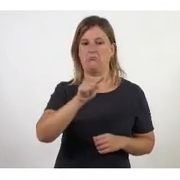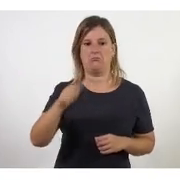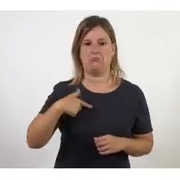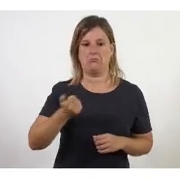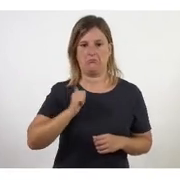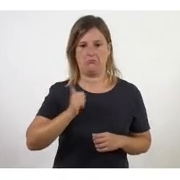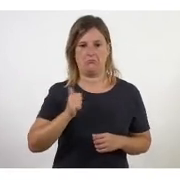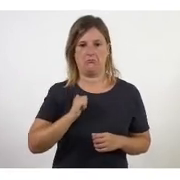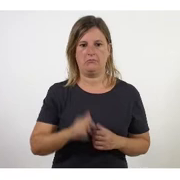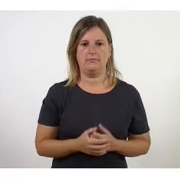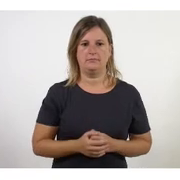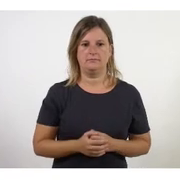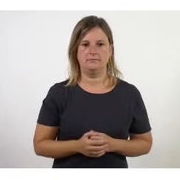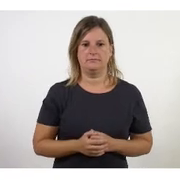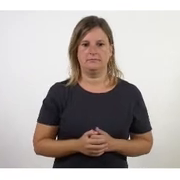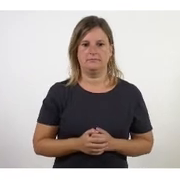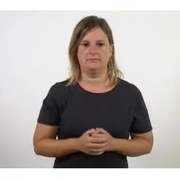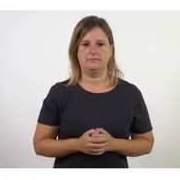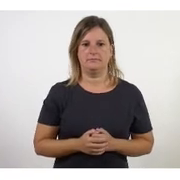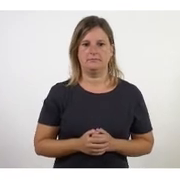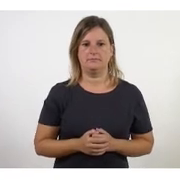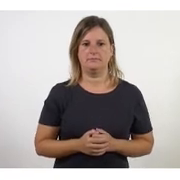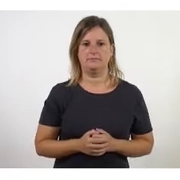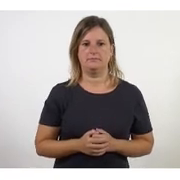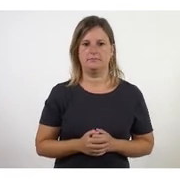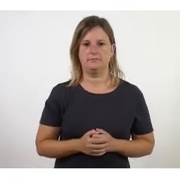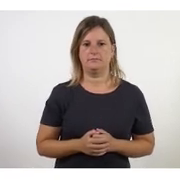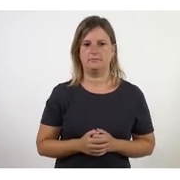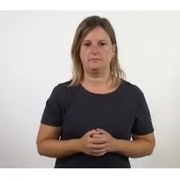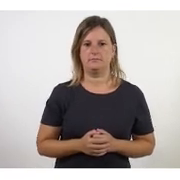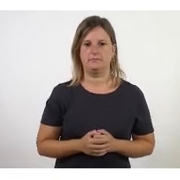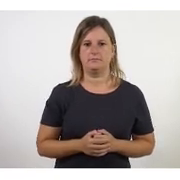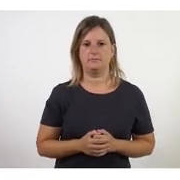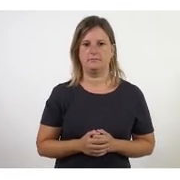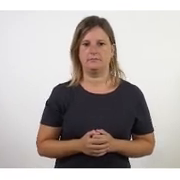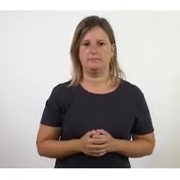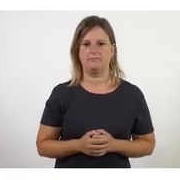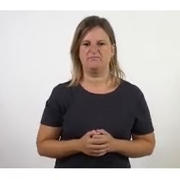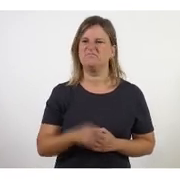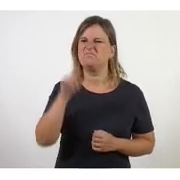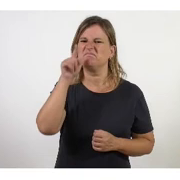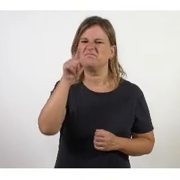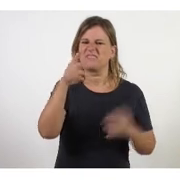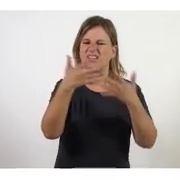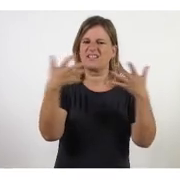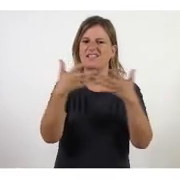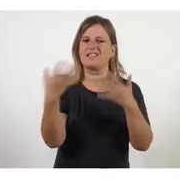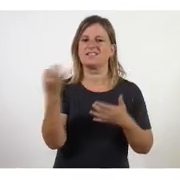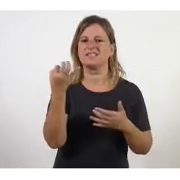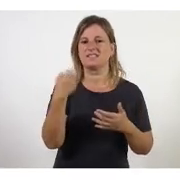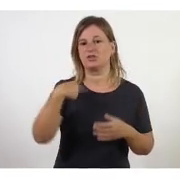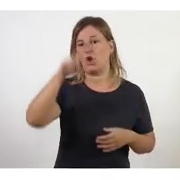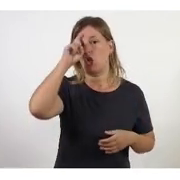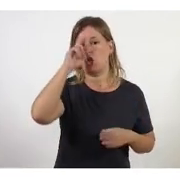allà on vulgueu. Veieu? Jo la col·locaré aquí. Què és el que vaig a fer amb això? Doncs vaig a posar-li el